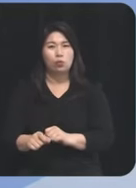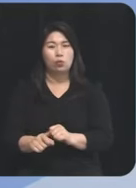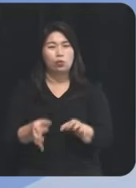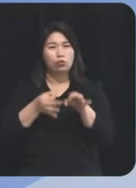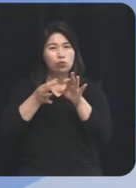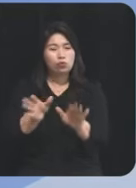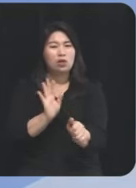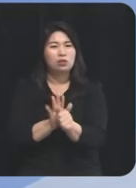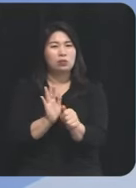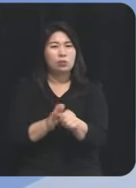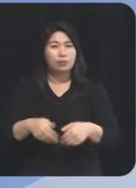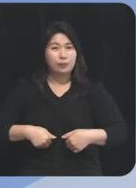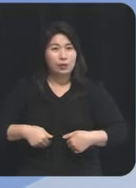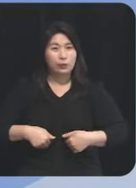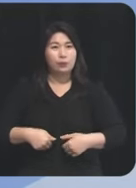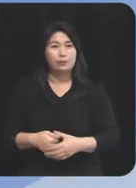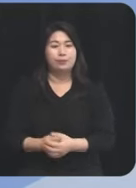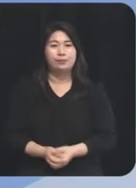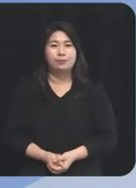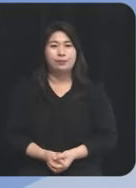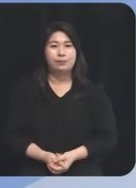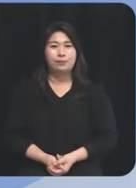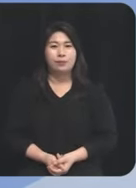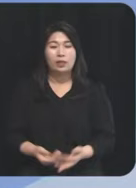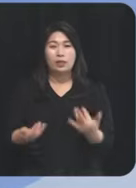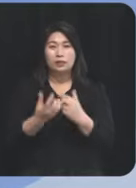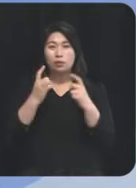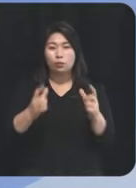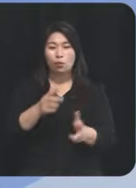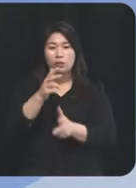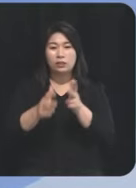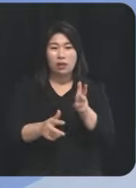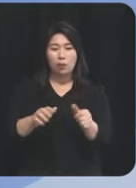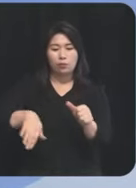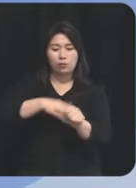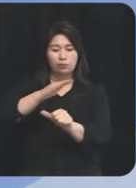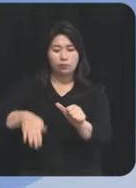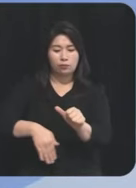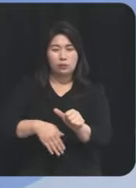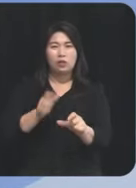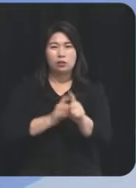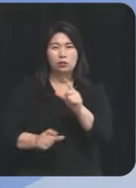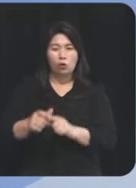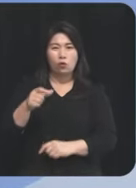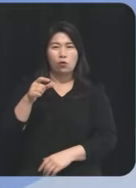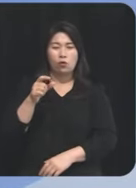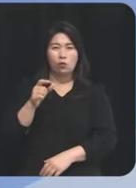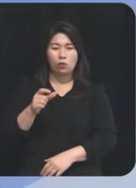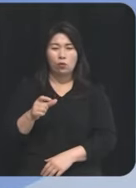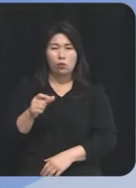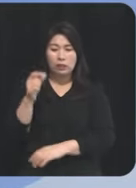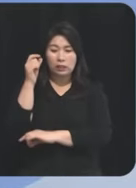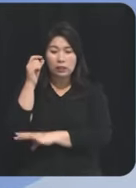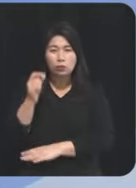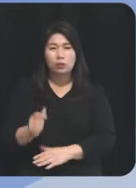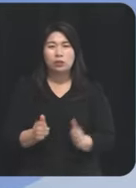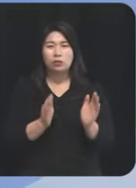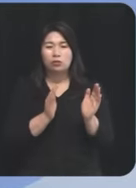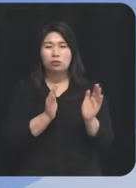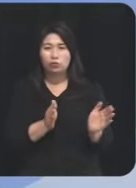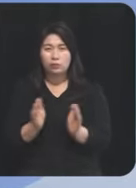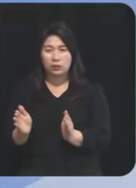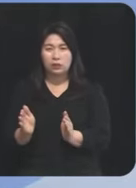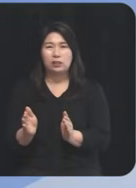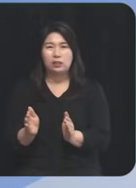투자와 지원이 있어야 된다. 그렇게 해서 제주도의 산업구조를 탄탄하게 만들어가는 것이 매우 장기적으로 중장기적으로 봤을